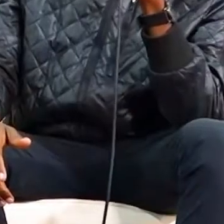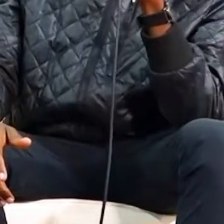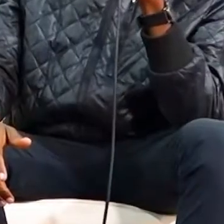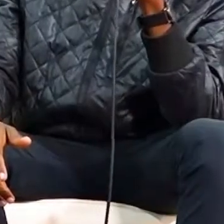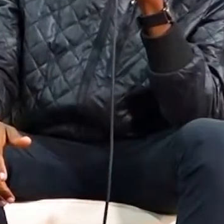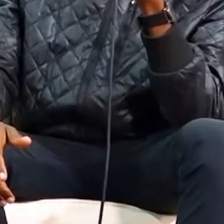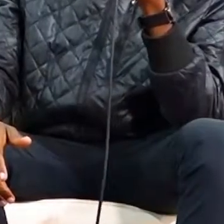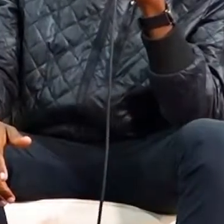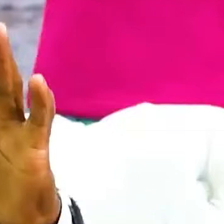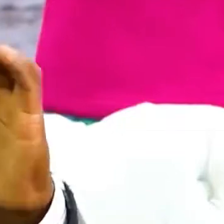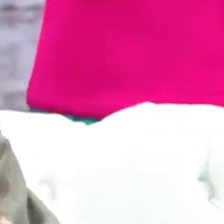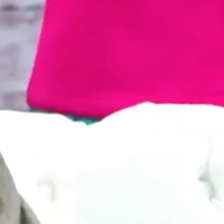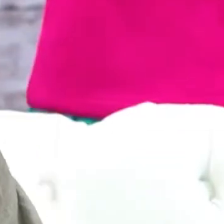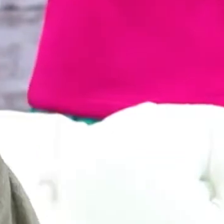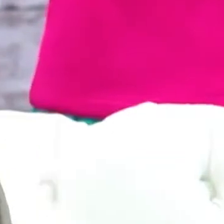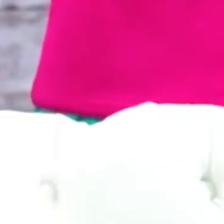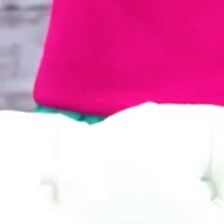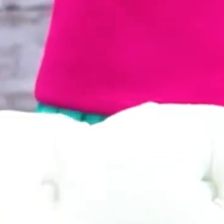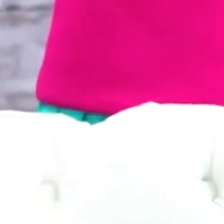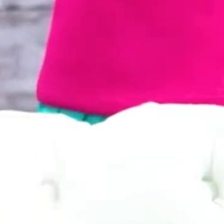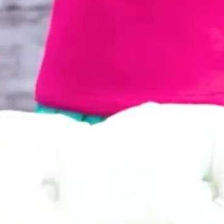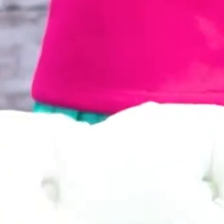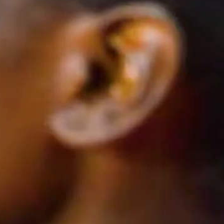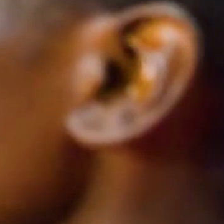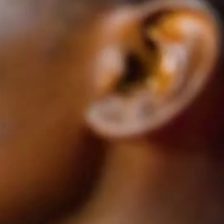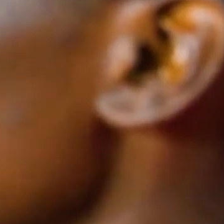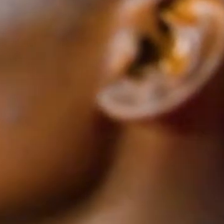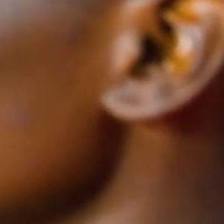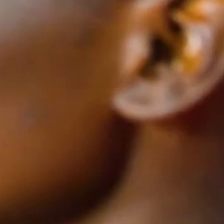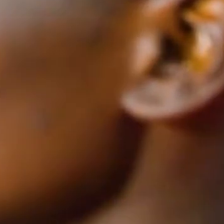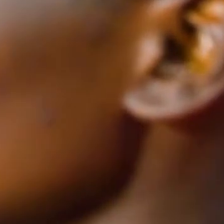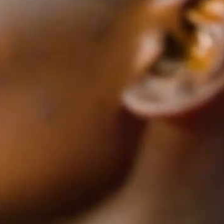unza misumbu tose tichafara neku